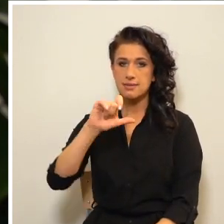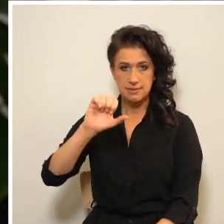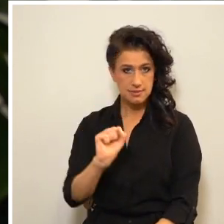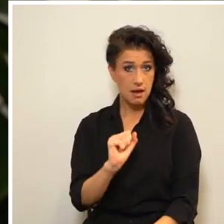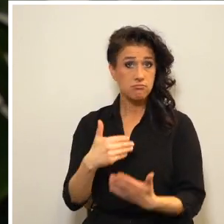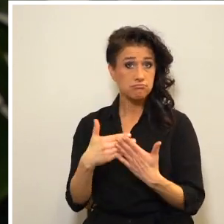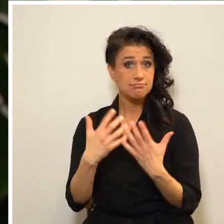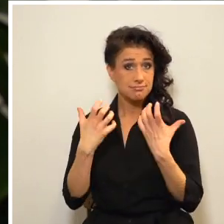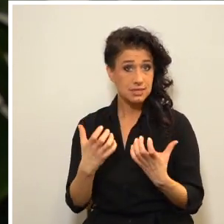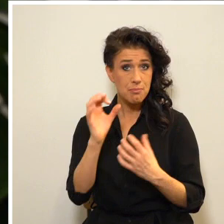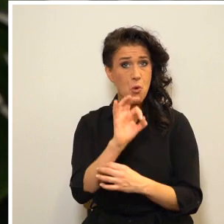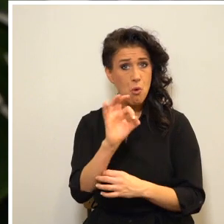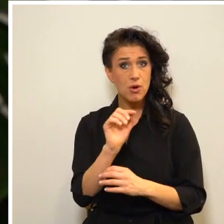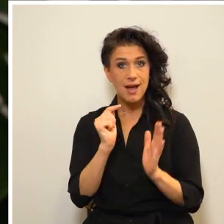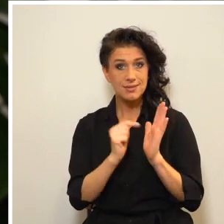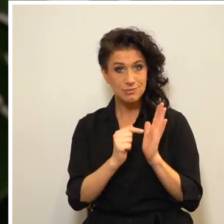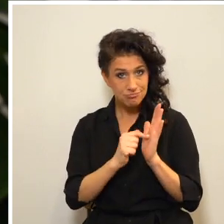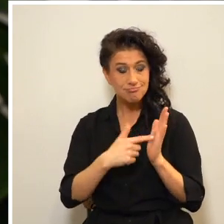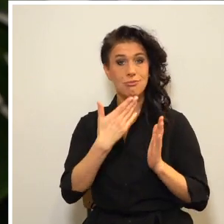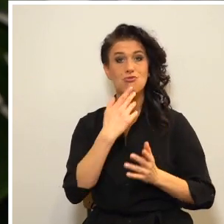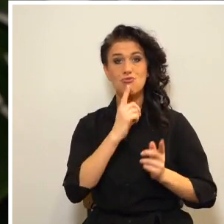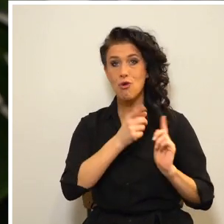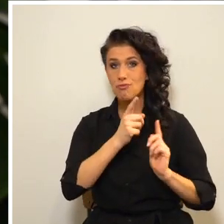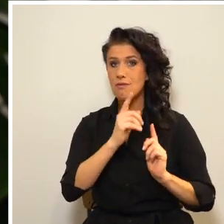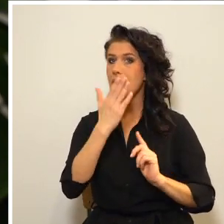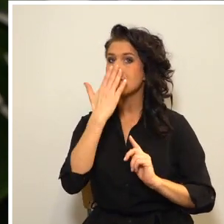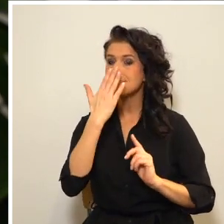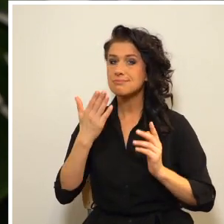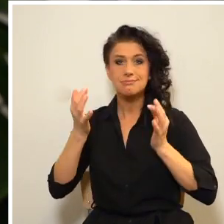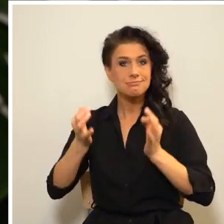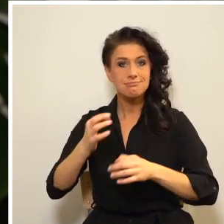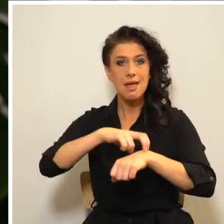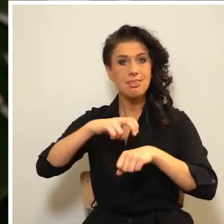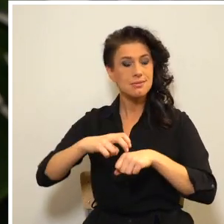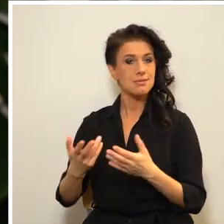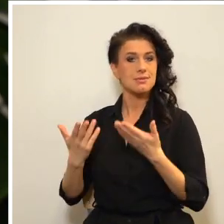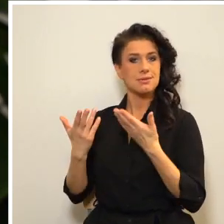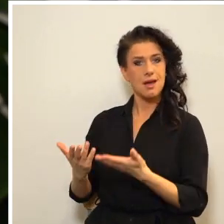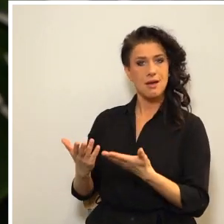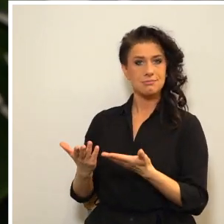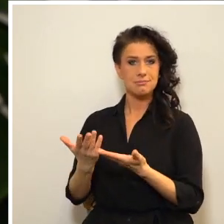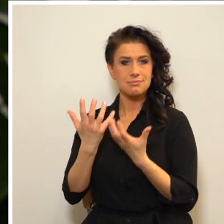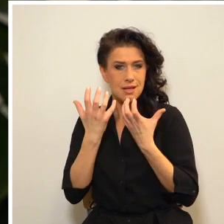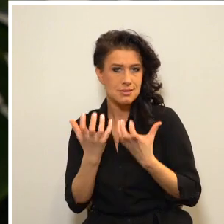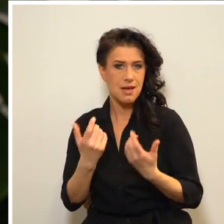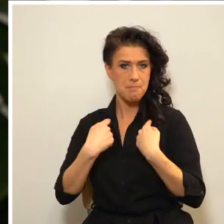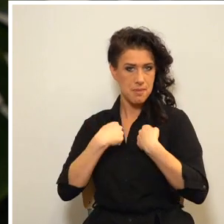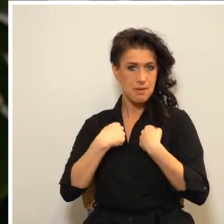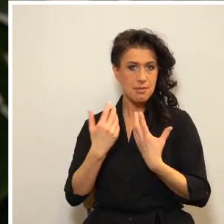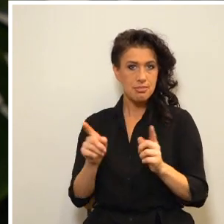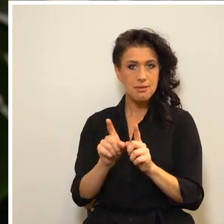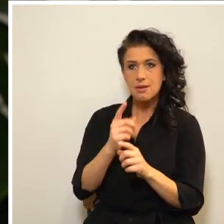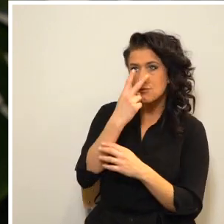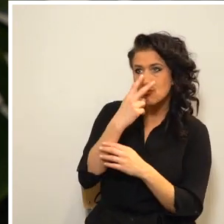chcemy porozmawiać o kondycji tej dziedziny medycyny jak to wygląda dzisiaj chcemy spojrzeć na tą